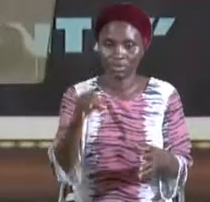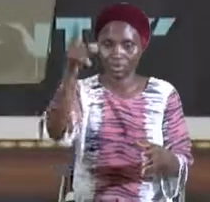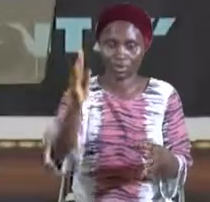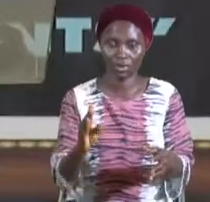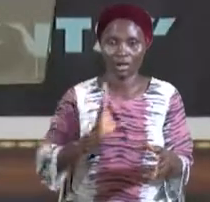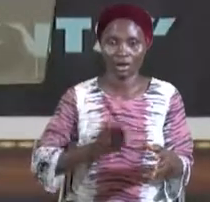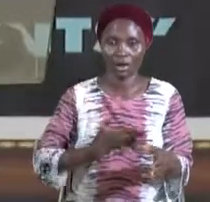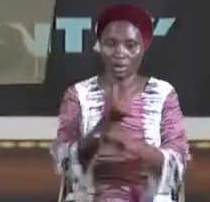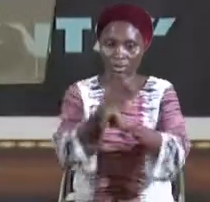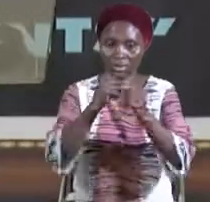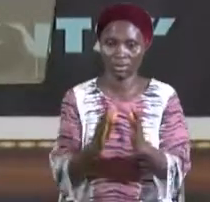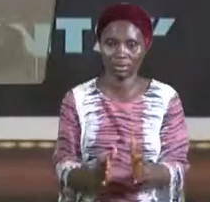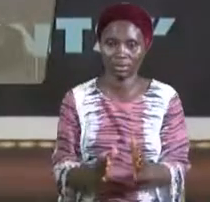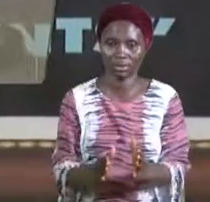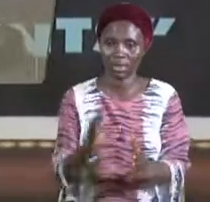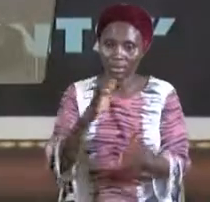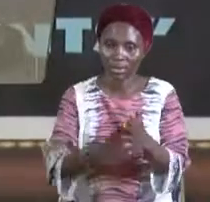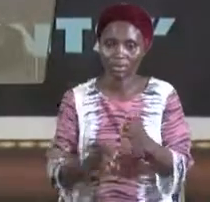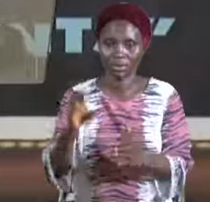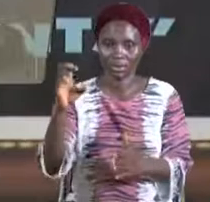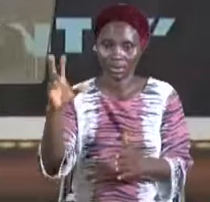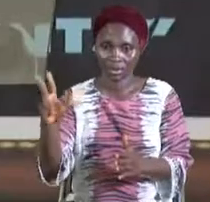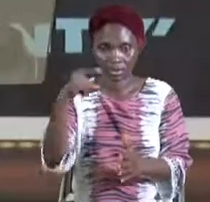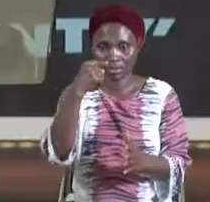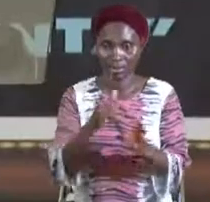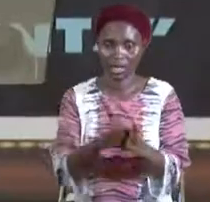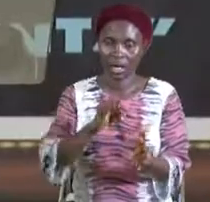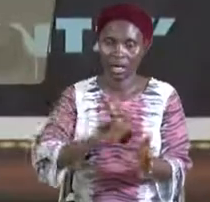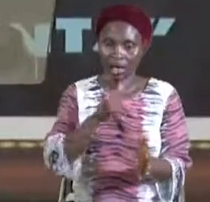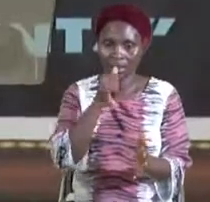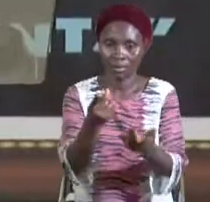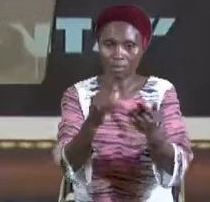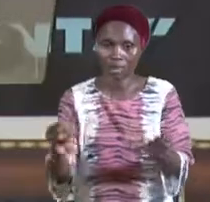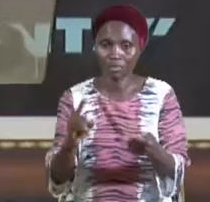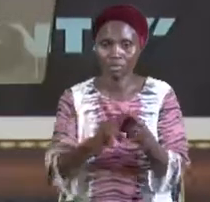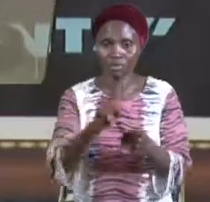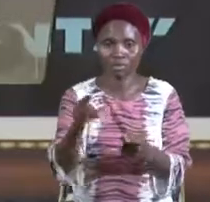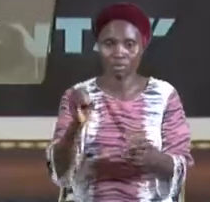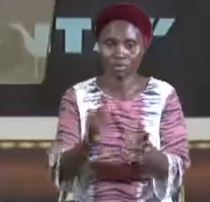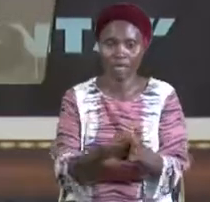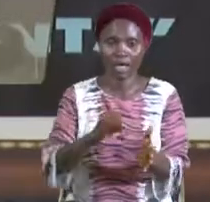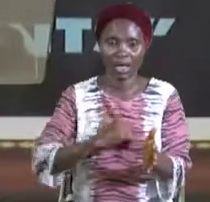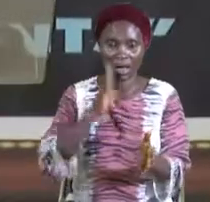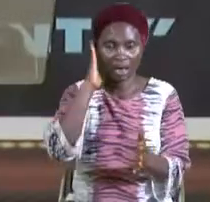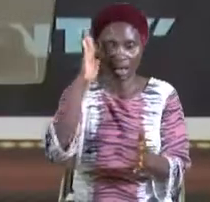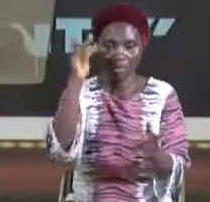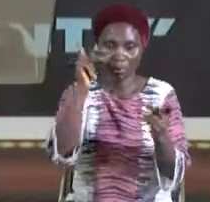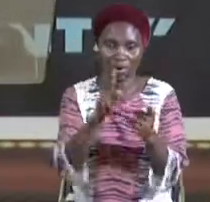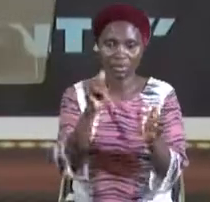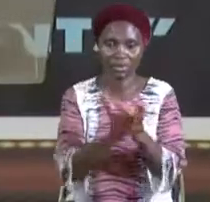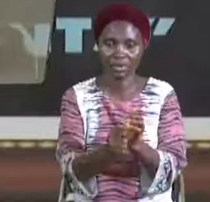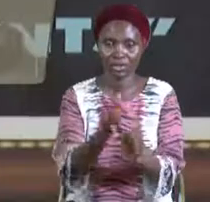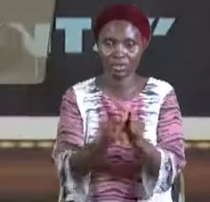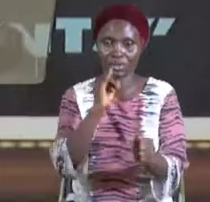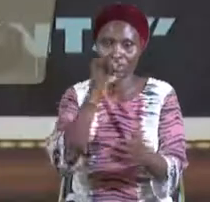Notre Sauveur. Chapitre 3 maintenant, il dit, je viens vers vous afin de compléter, de parfaire ce